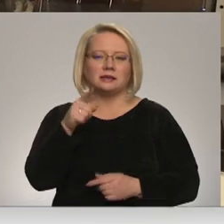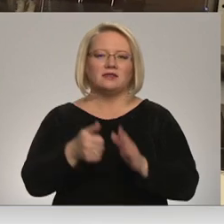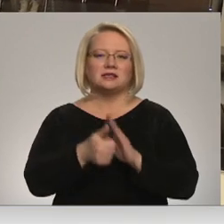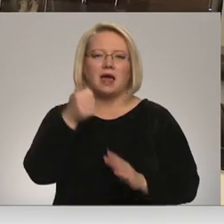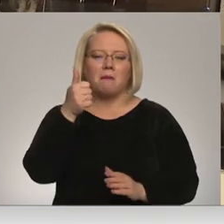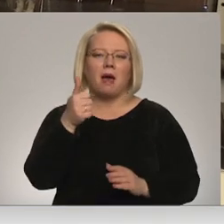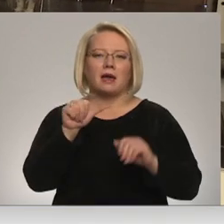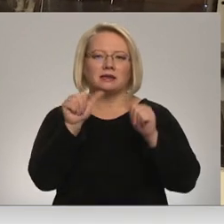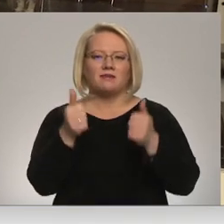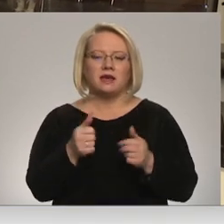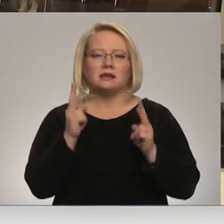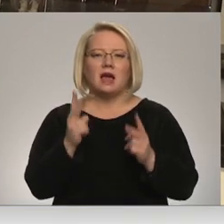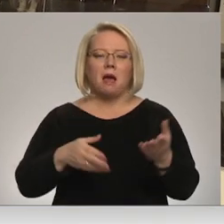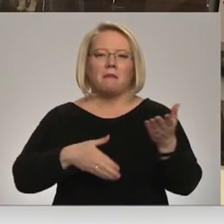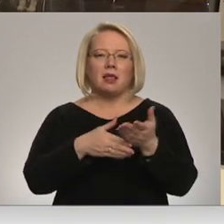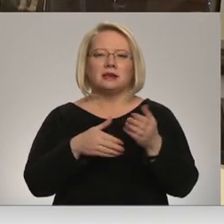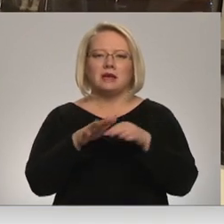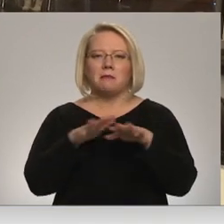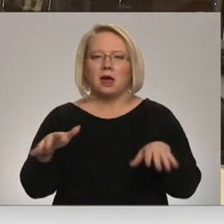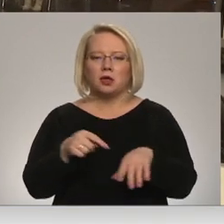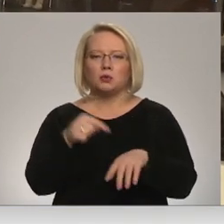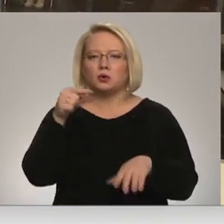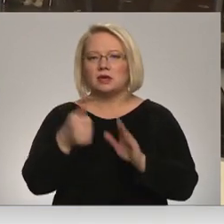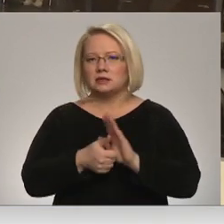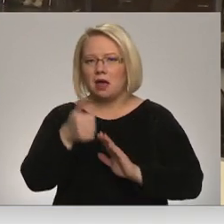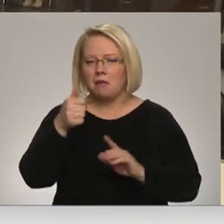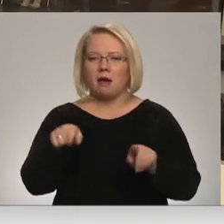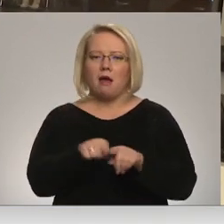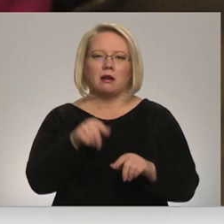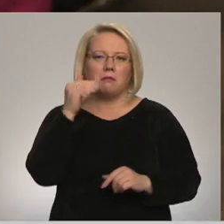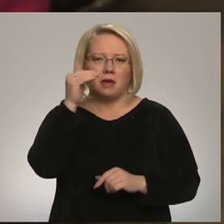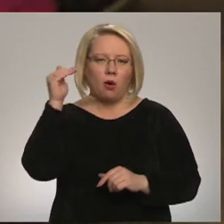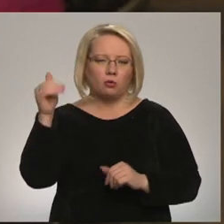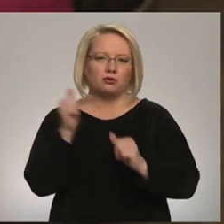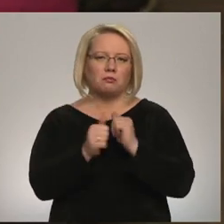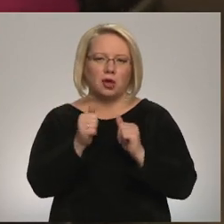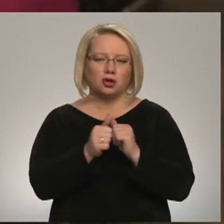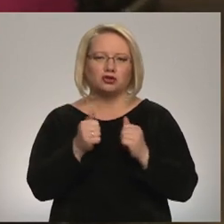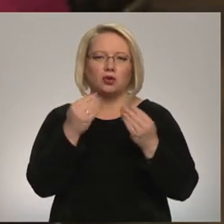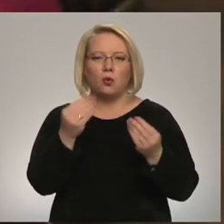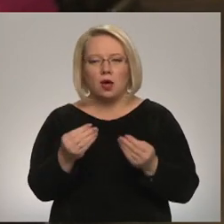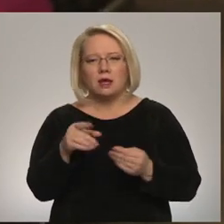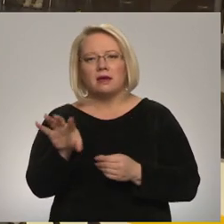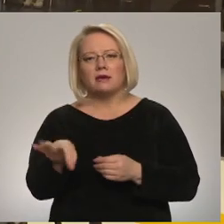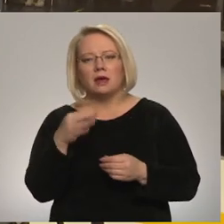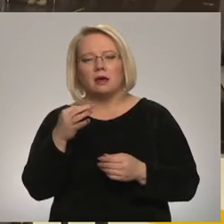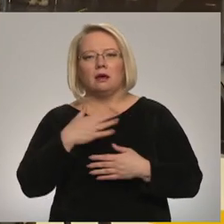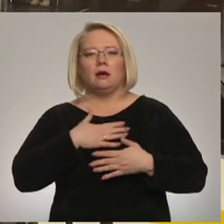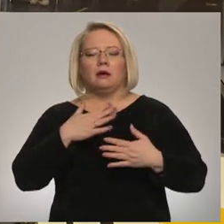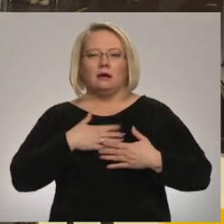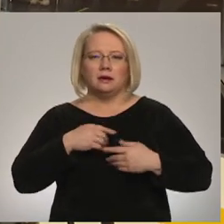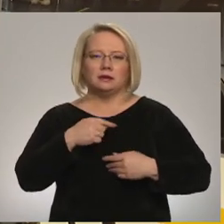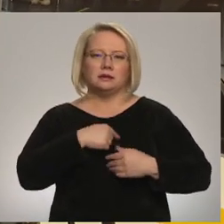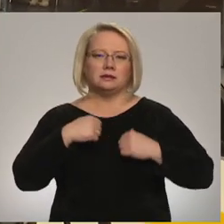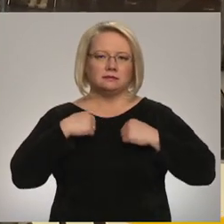rīks, kā palīdzēt gan bērniem justies labāk. Arī pieaugušiem mēs diezgan bieži dodam, un tad viņi izelpo un